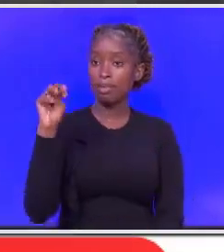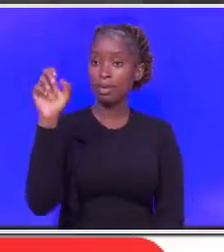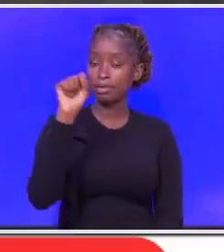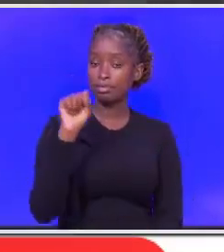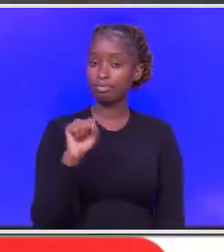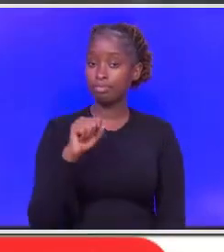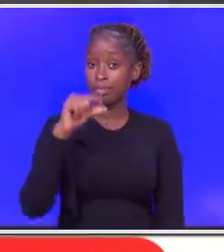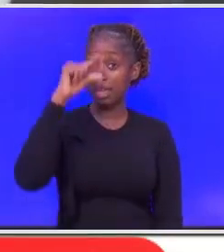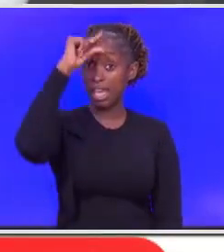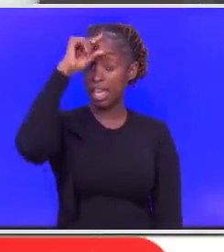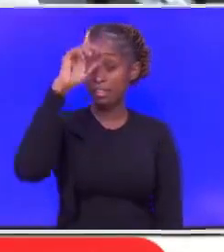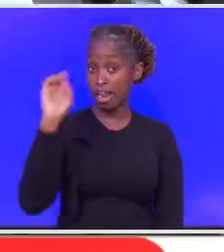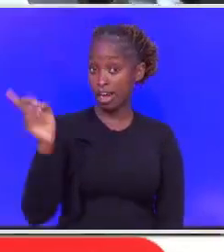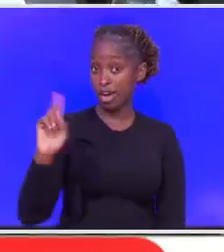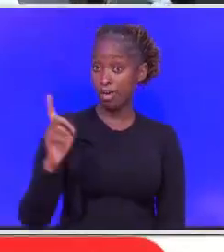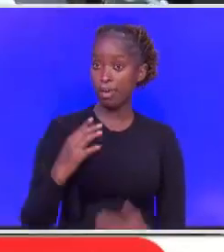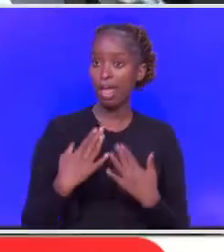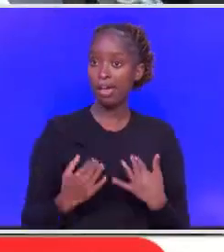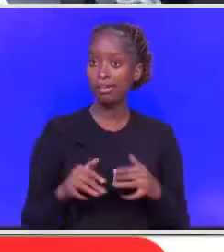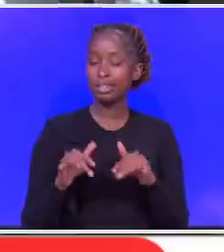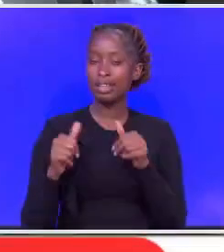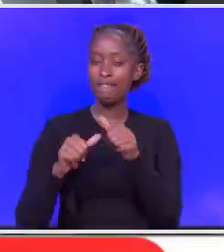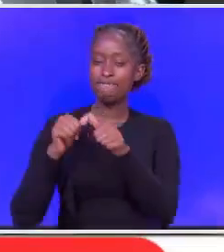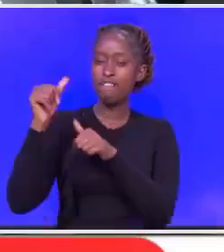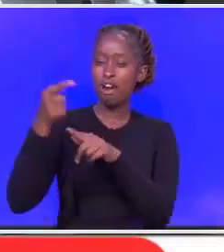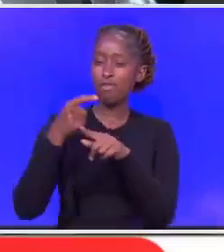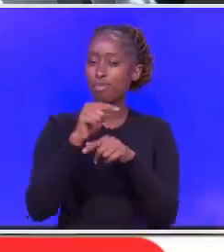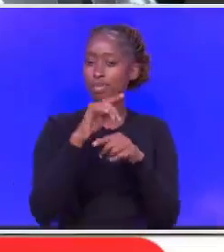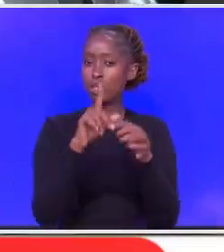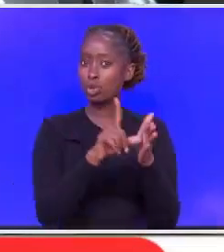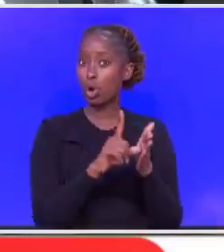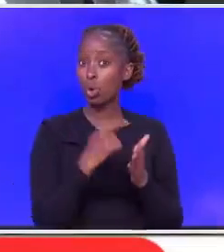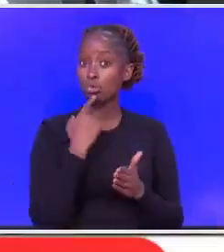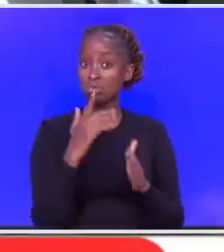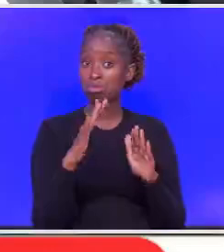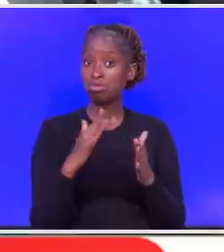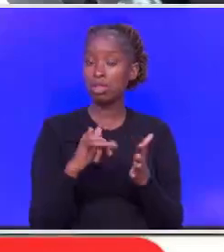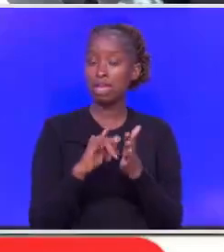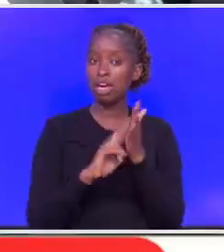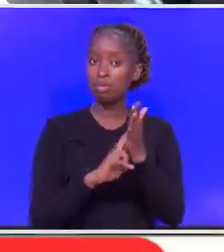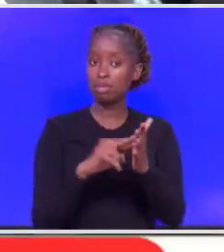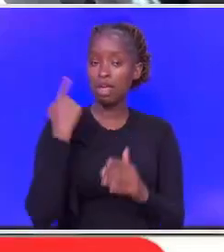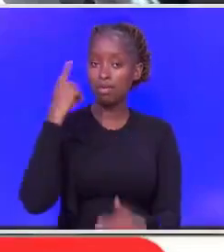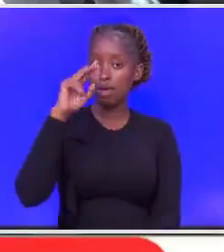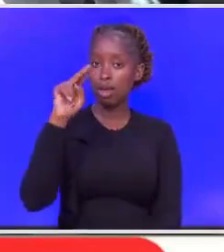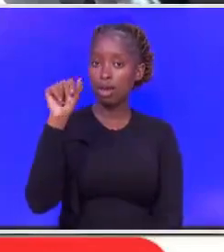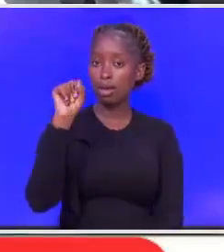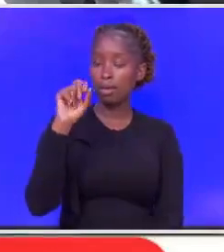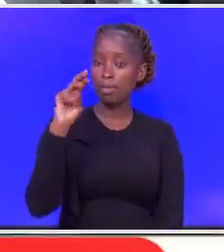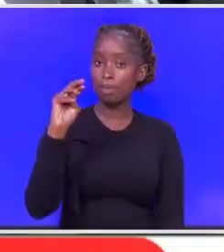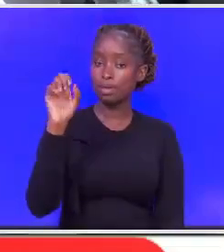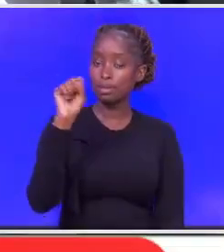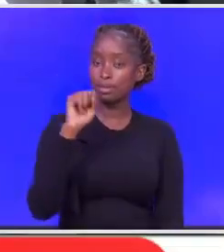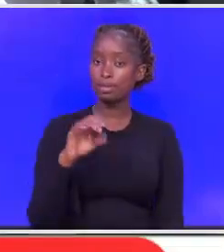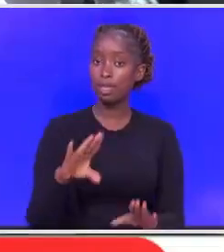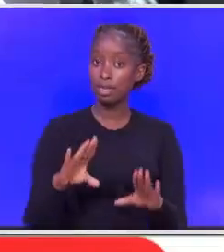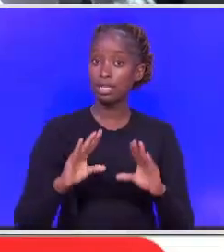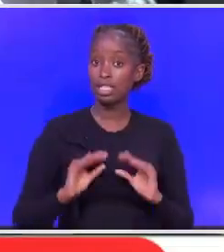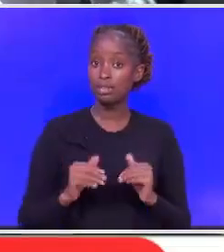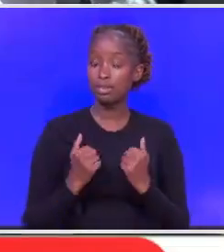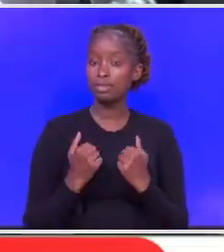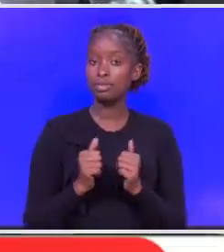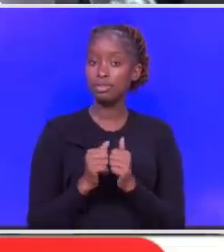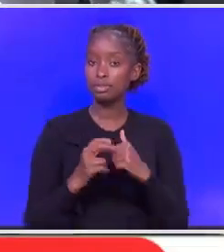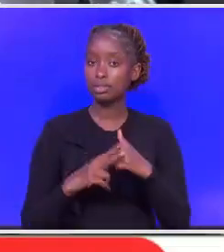Johnson Sakaja amejitenga pakubwa na deni hilo akidai kuwa usimamizi wa NMS ulipokea shilingi bilioni 27 kwa